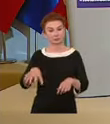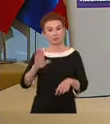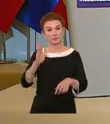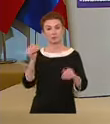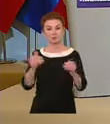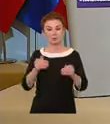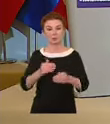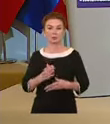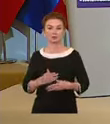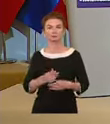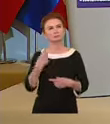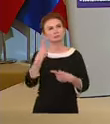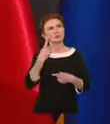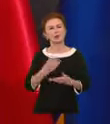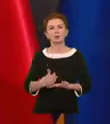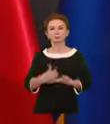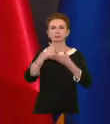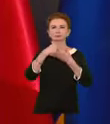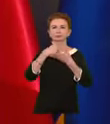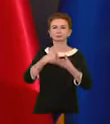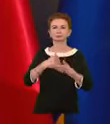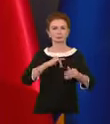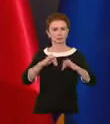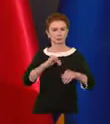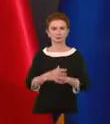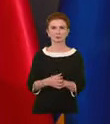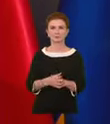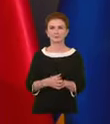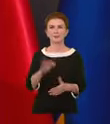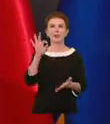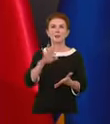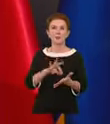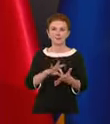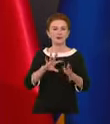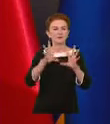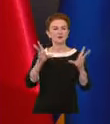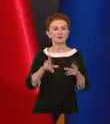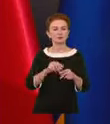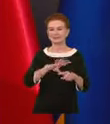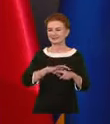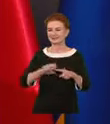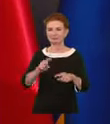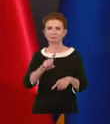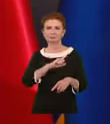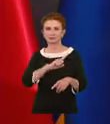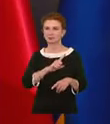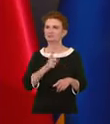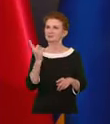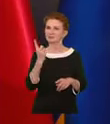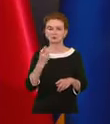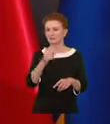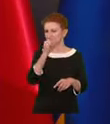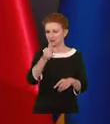będzie mogła liczyć na wsparcie rządu? Na pewno wszystkie restrykcje nie będą mogły być zniesione na